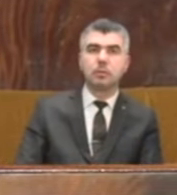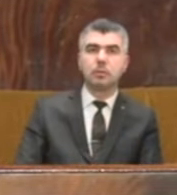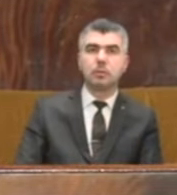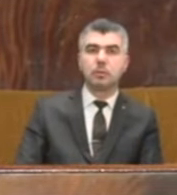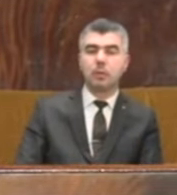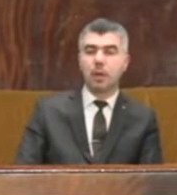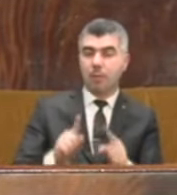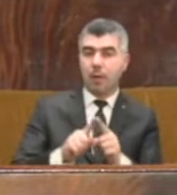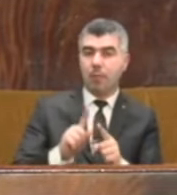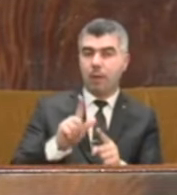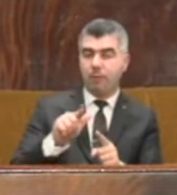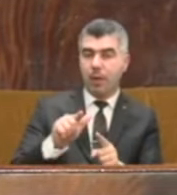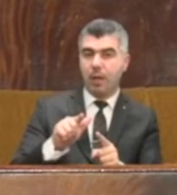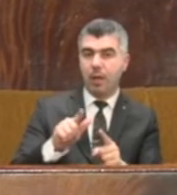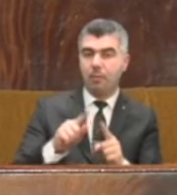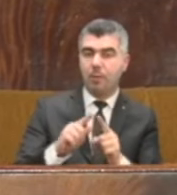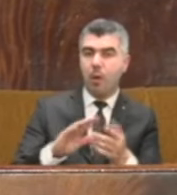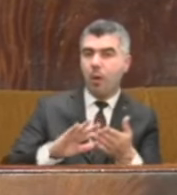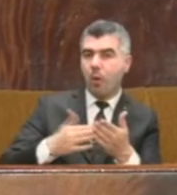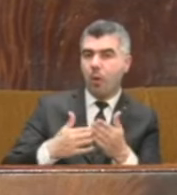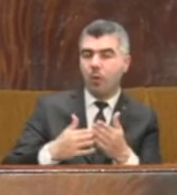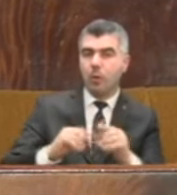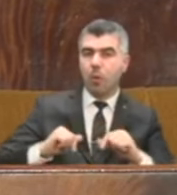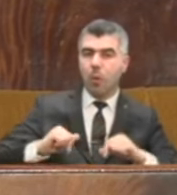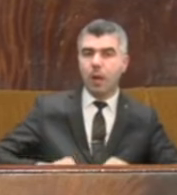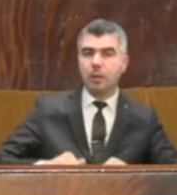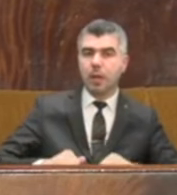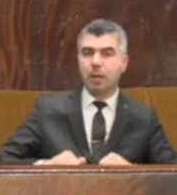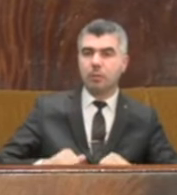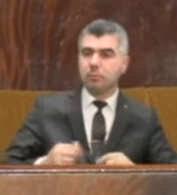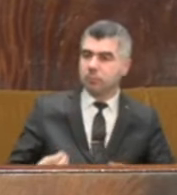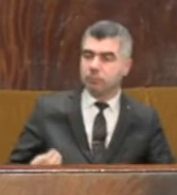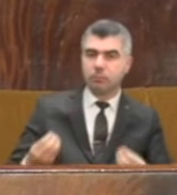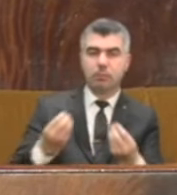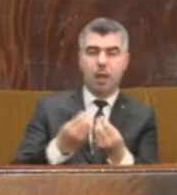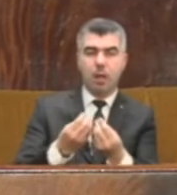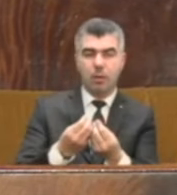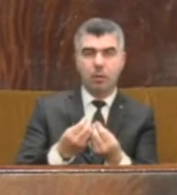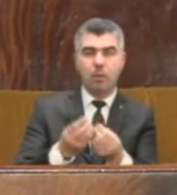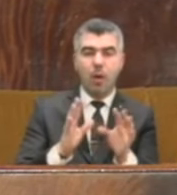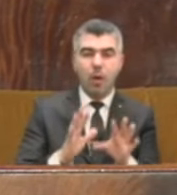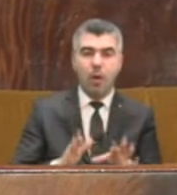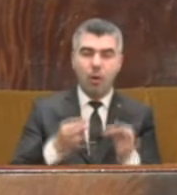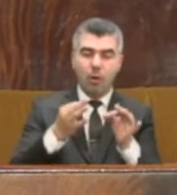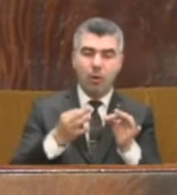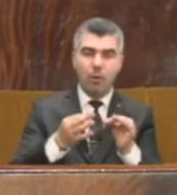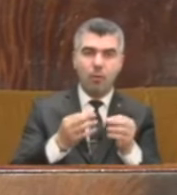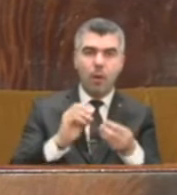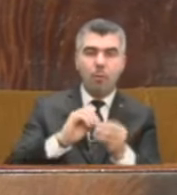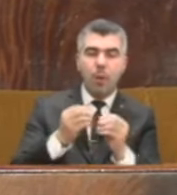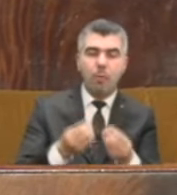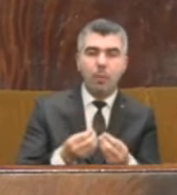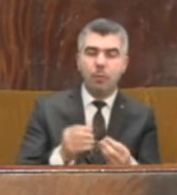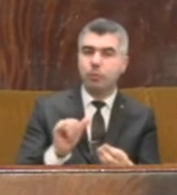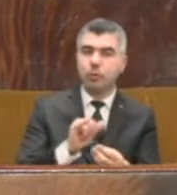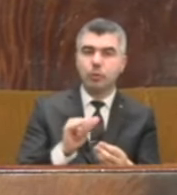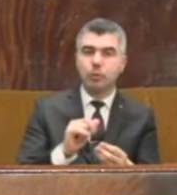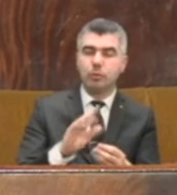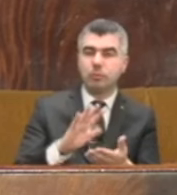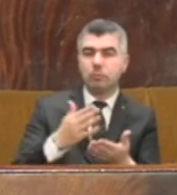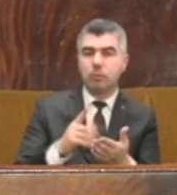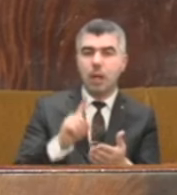الواجبة في إطار التقائية بين الوزارات المعنية من أجل معالجة معضلة ما يزيد